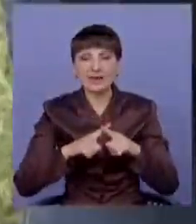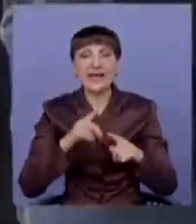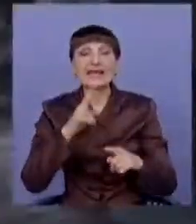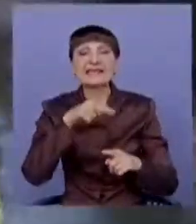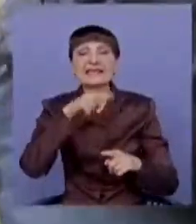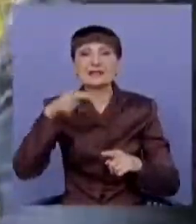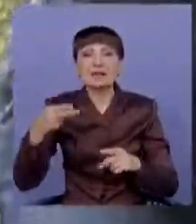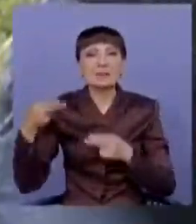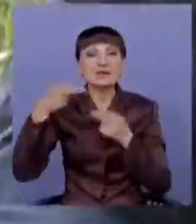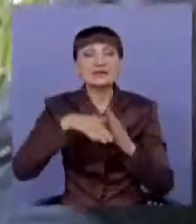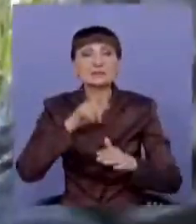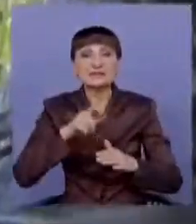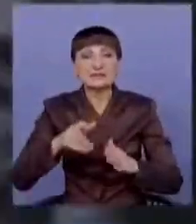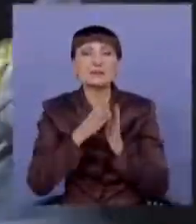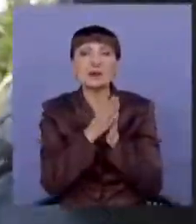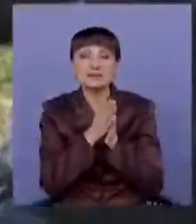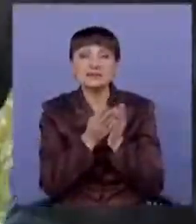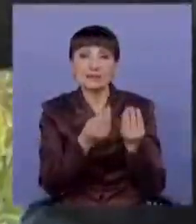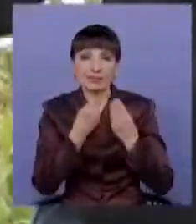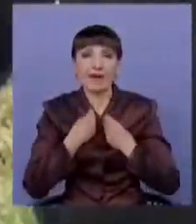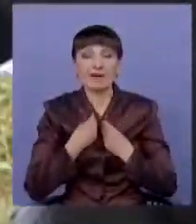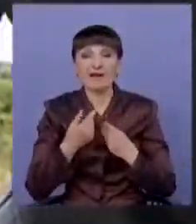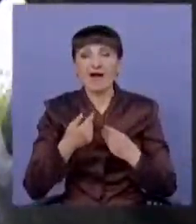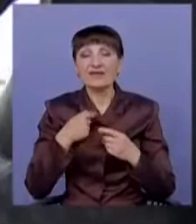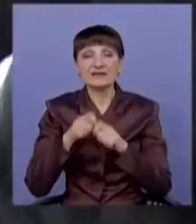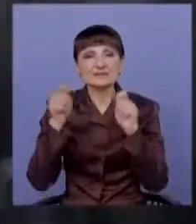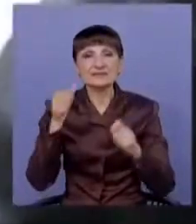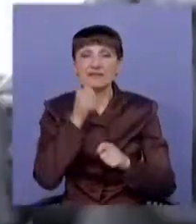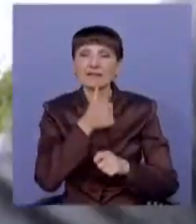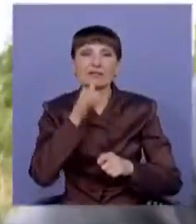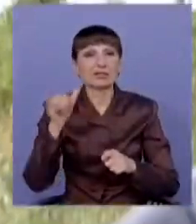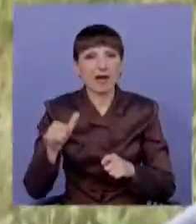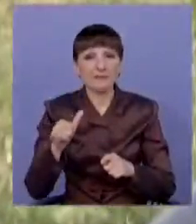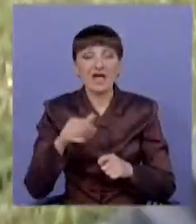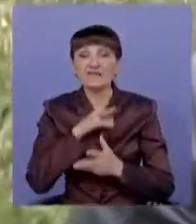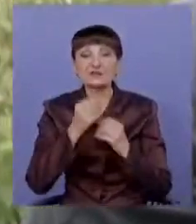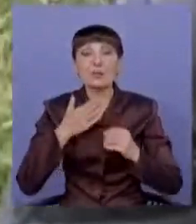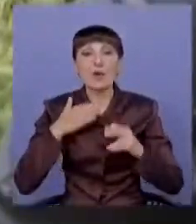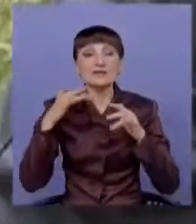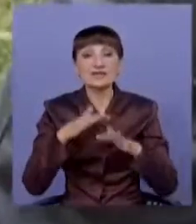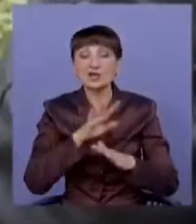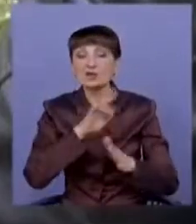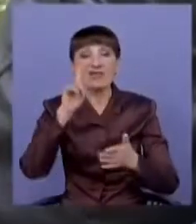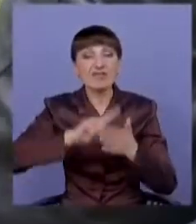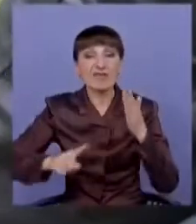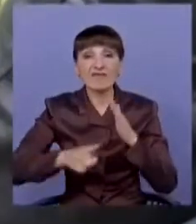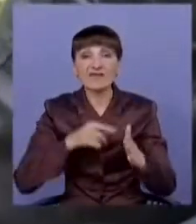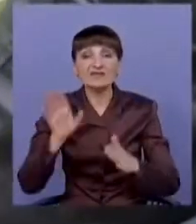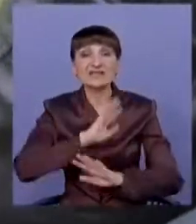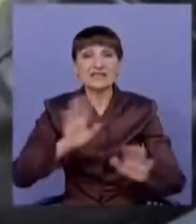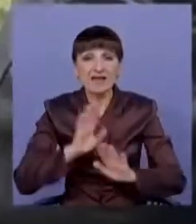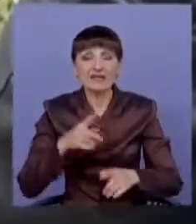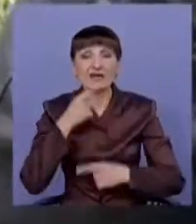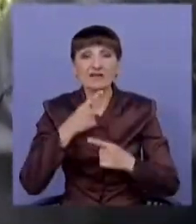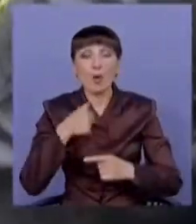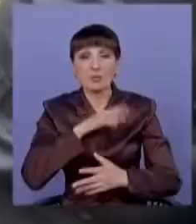Нидерландов приезжали специалисты, просили поделиться ею. Но я не раскрыл свои секреты. А вообще в мое дело никто не верил. Все отговаривали от затеи.